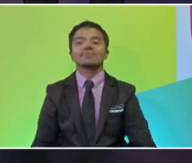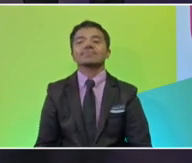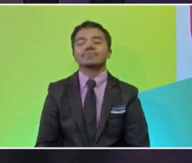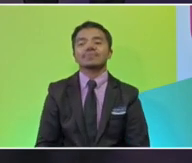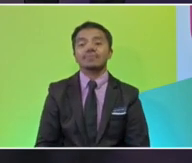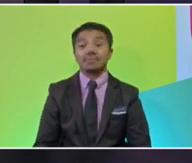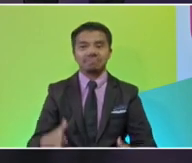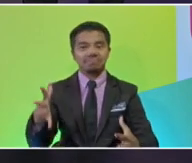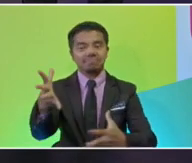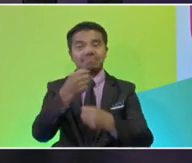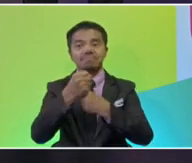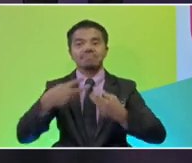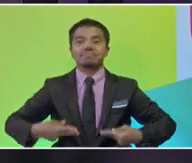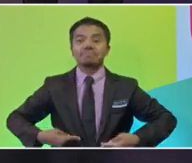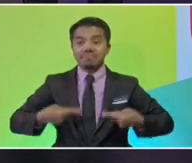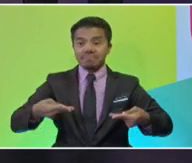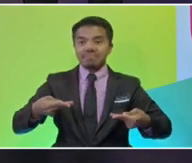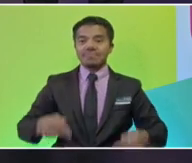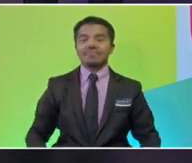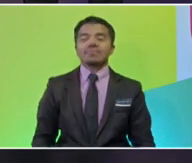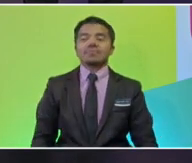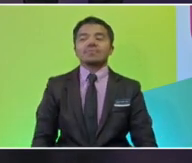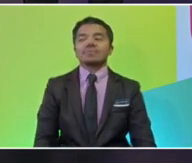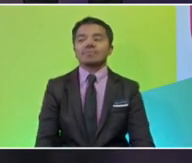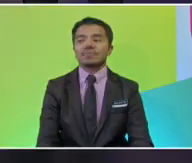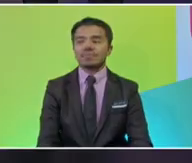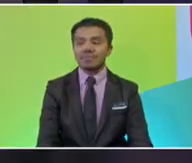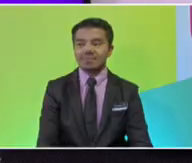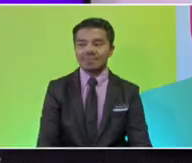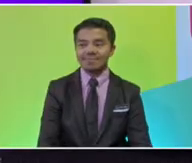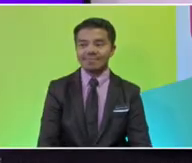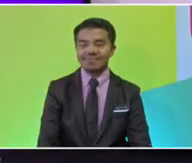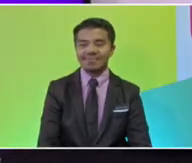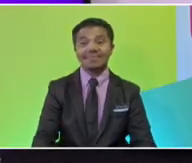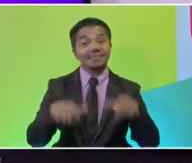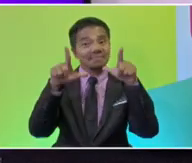gambar singa dan lekatkan di kota itu